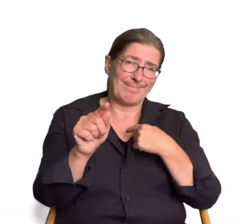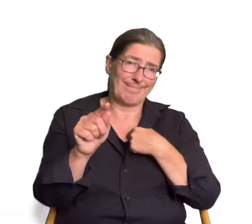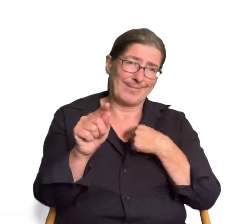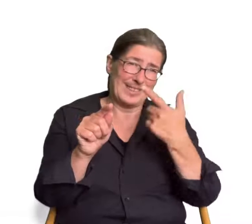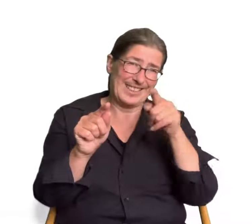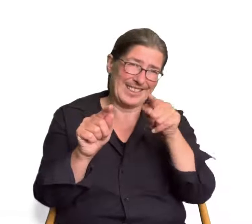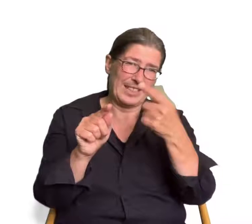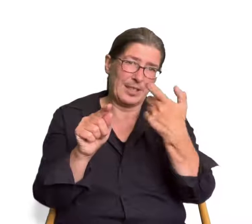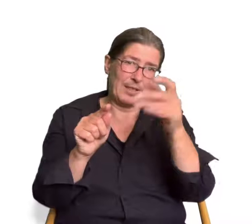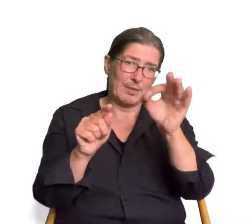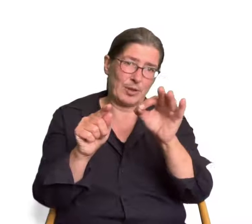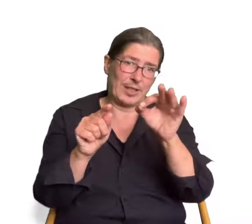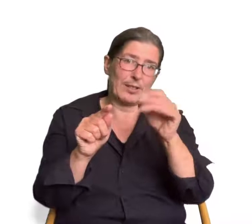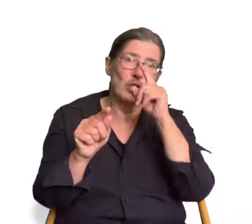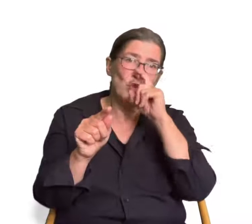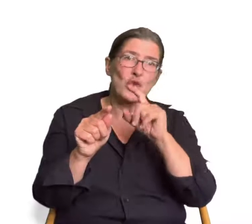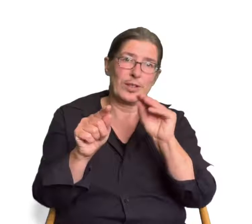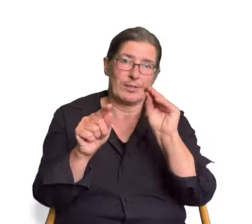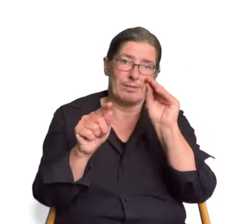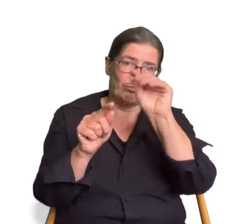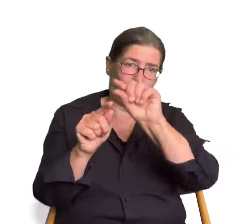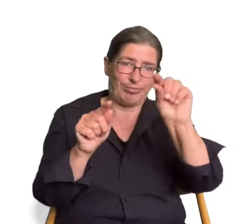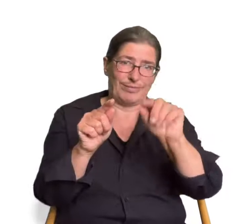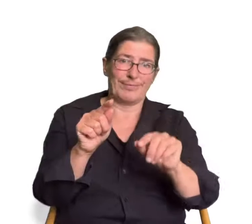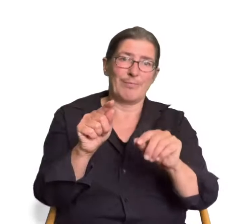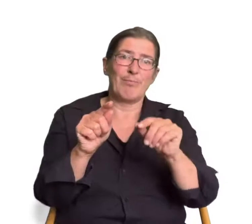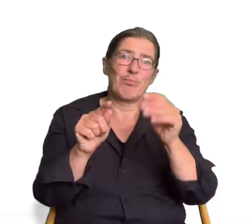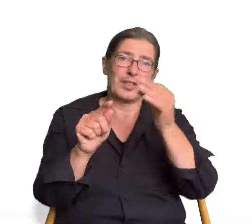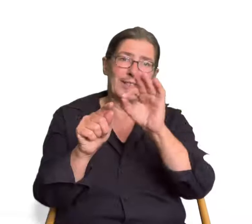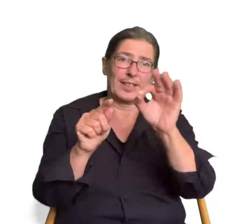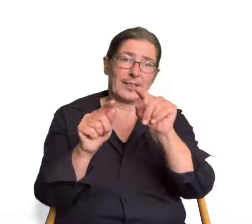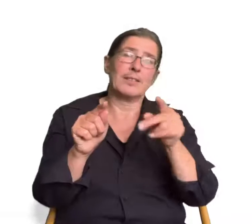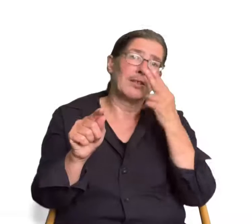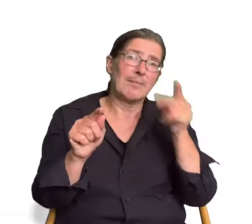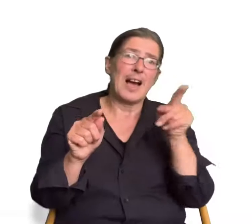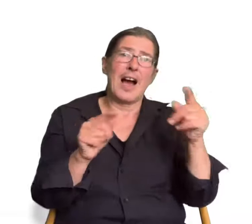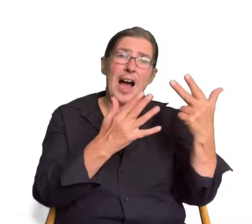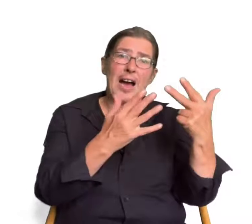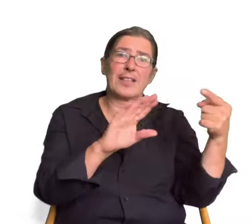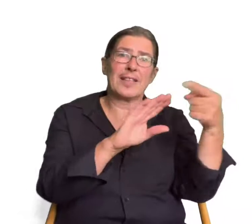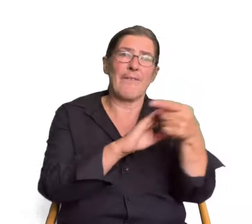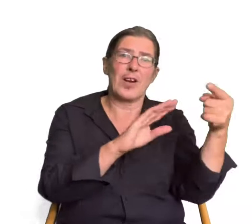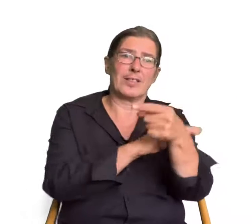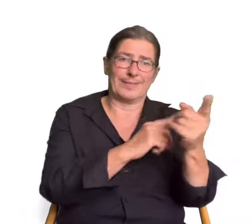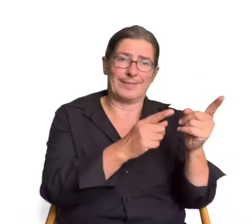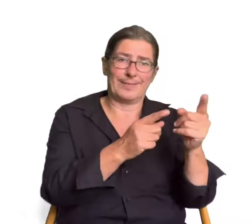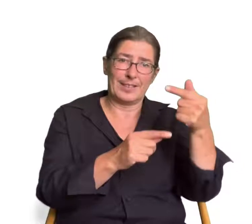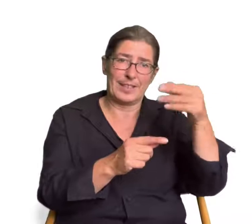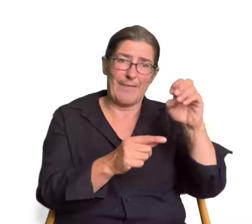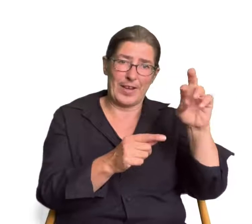Und ich markiere euch diese 20% mal grün, den Prozentsatz. Und dann seht ihr hier 8